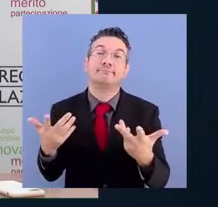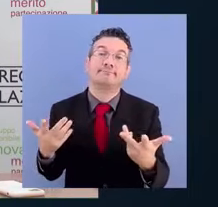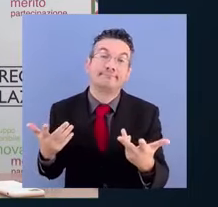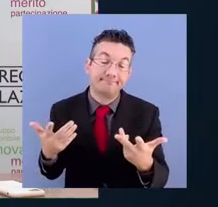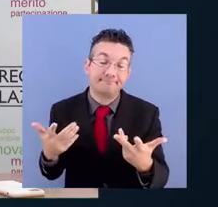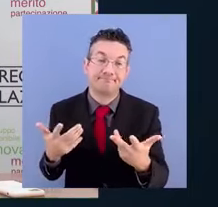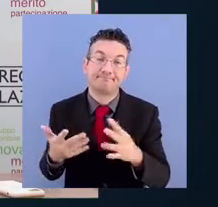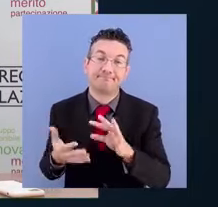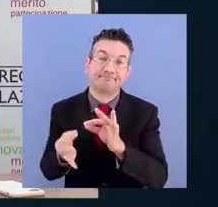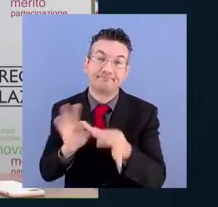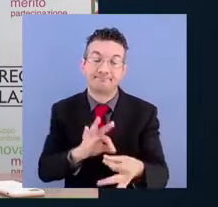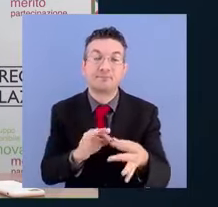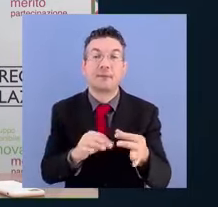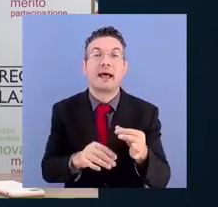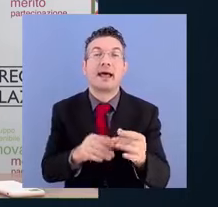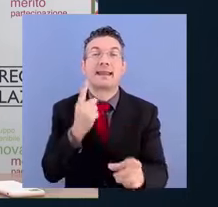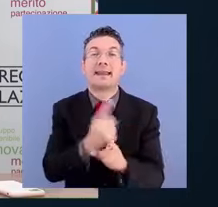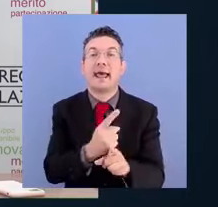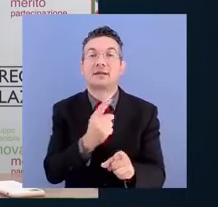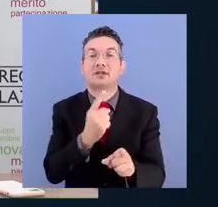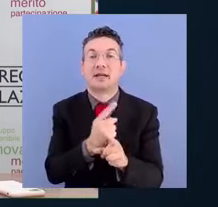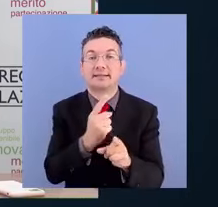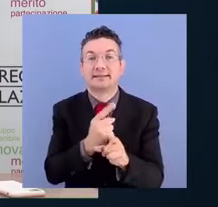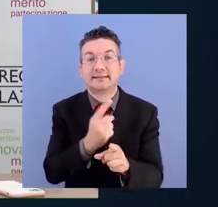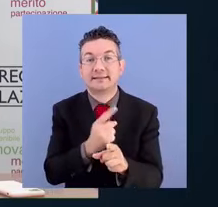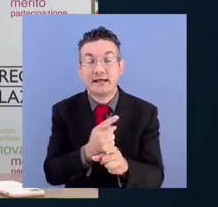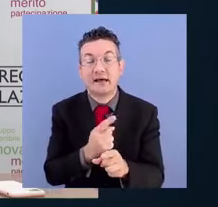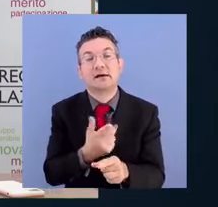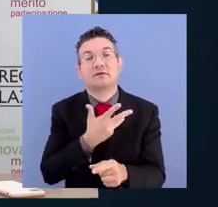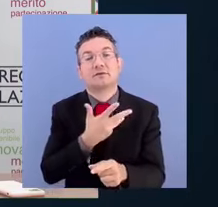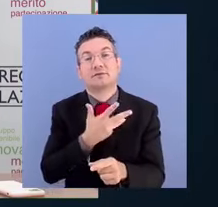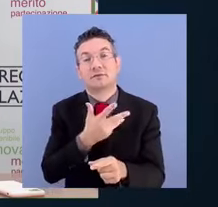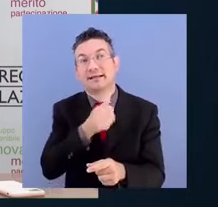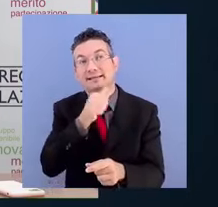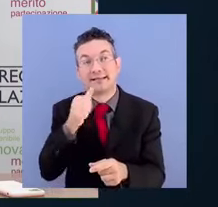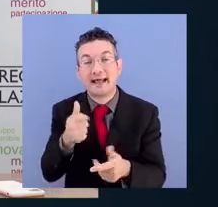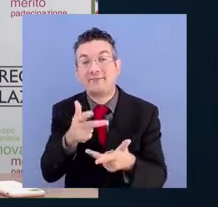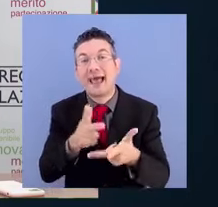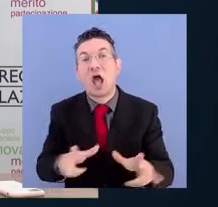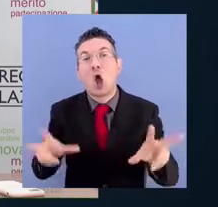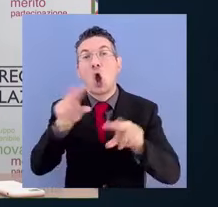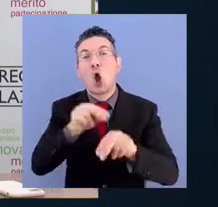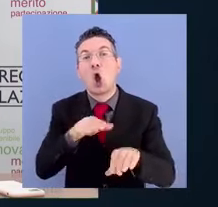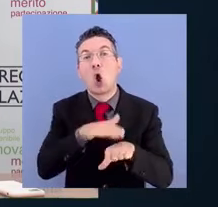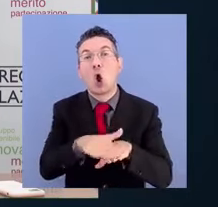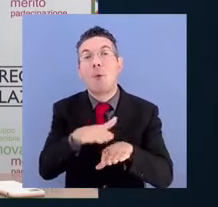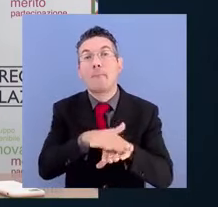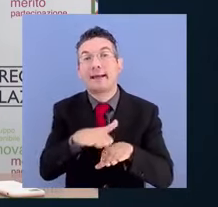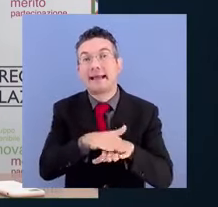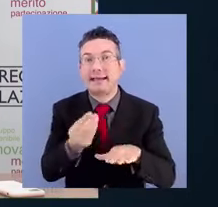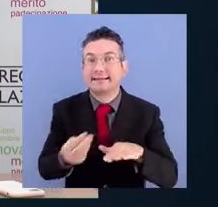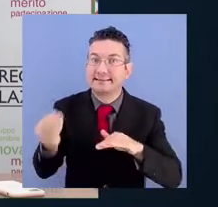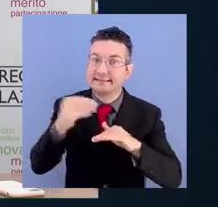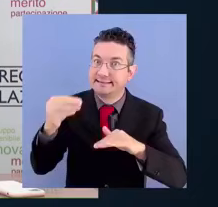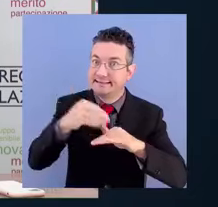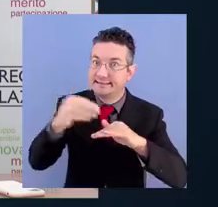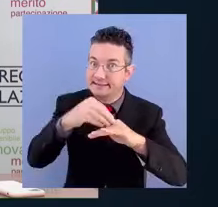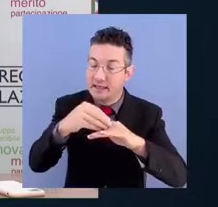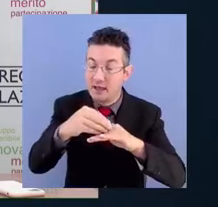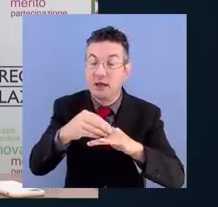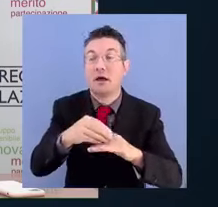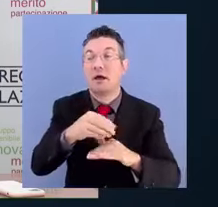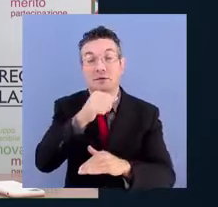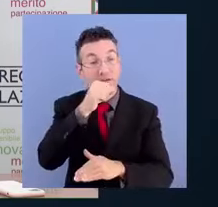di un re skill delle delle competenze ma è fondamentale la formazione per migliorare l'accoglienza